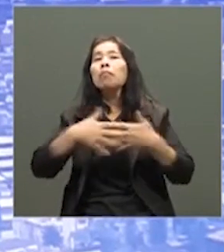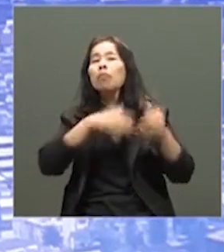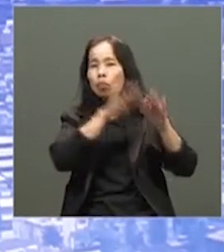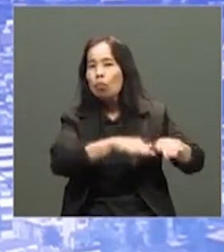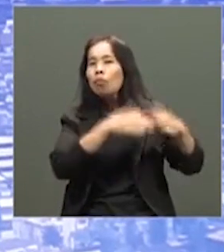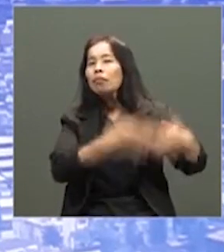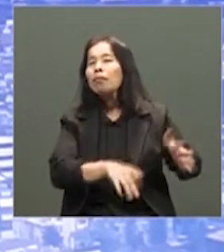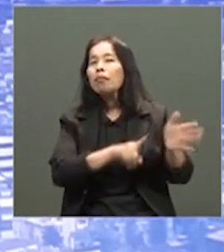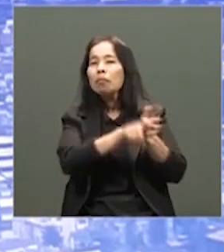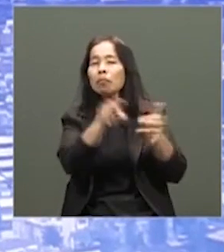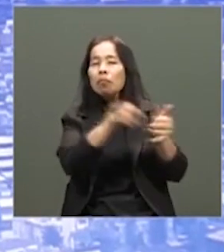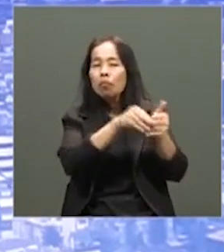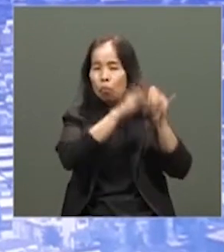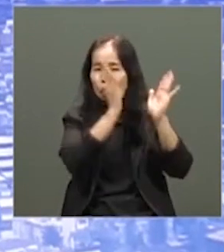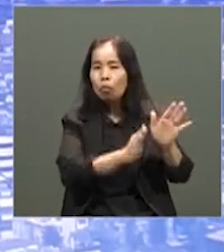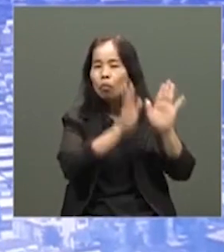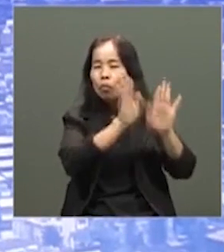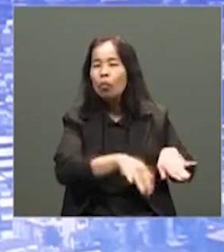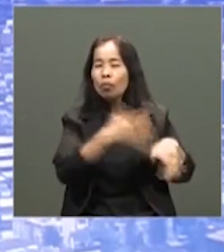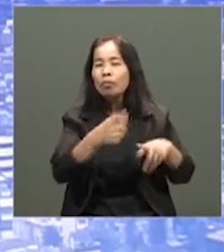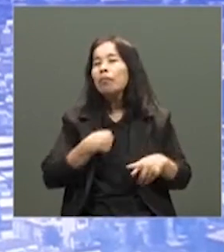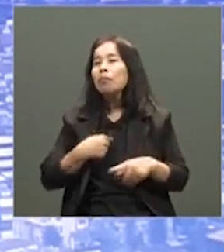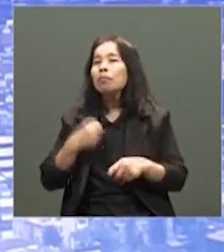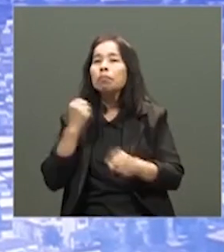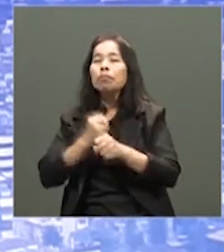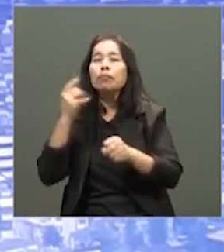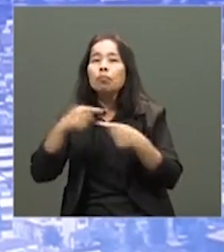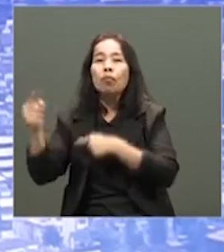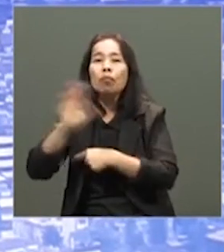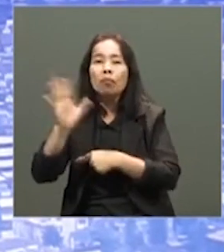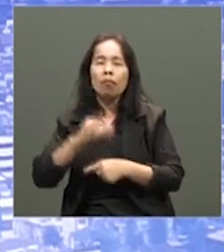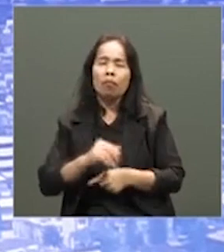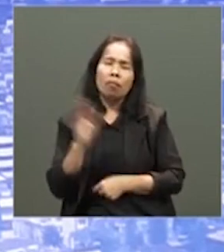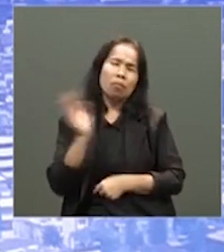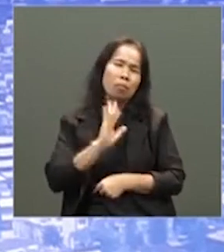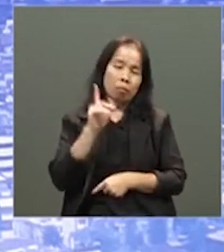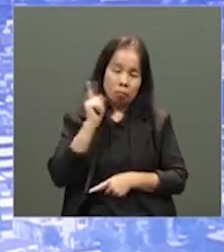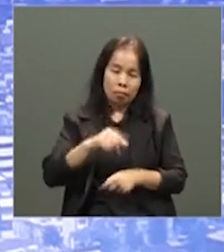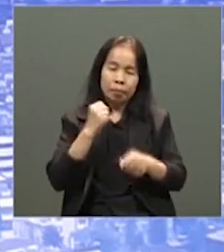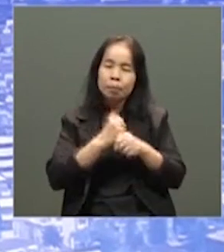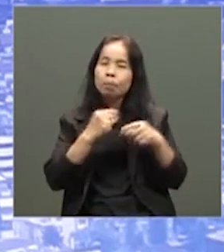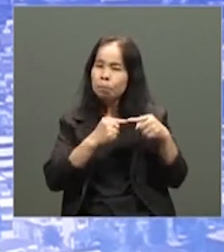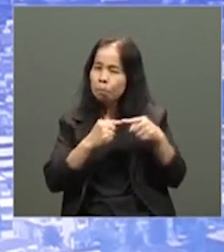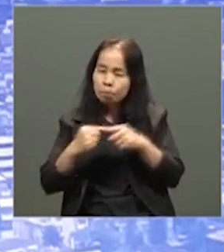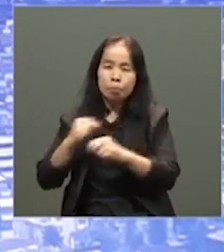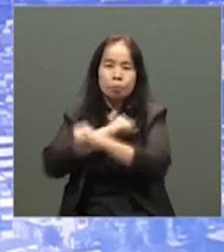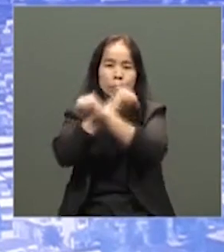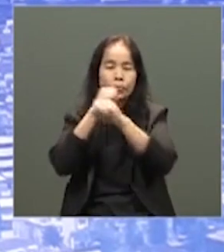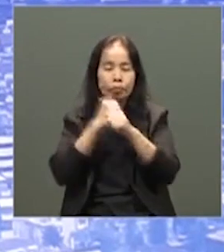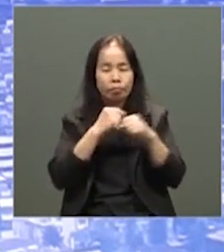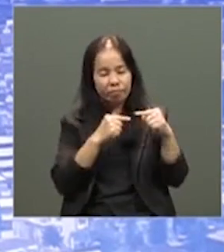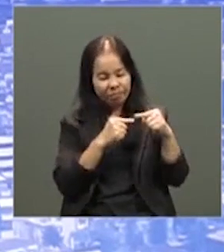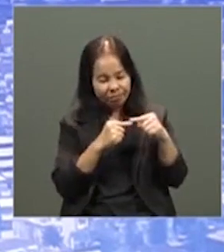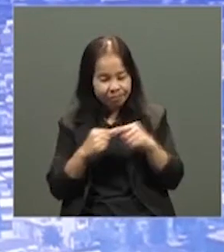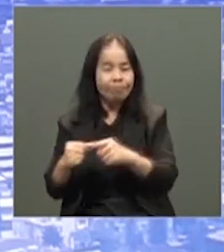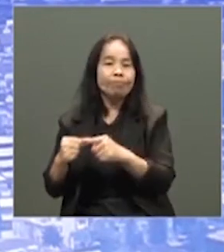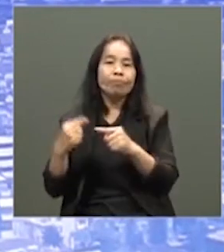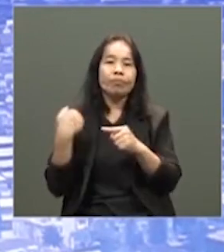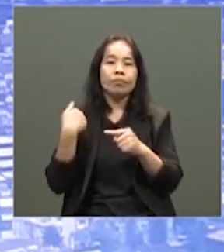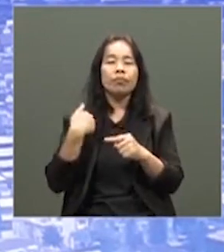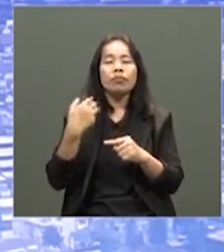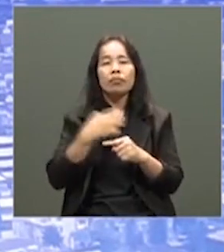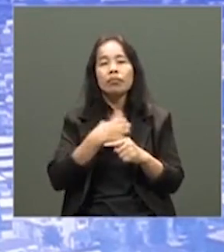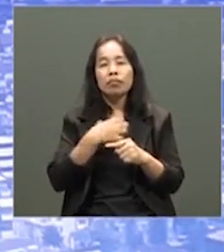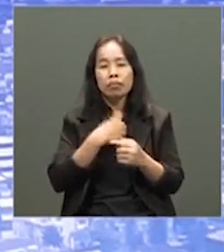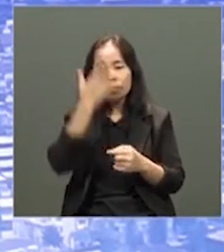ากาดตกลงมาเหลือ70ยิ่งชันขึ้นไปใหญ่เลยเพราะฉะนั้นคน 90% ของประเทศไทยถ้าเรามี65